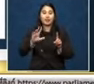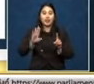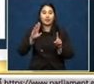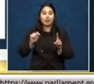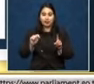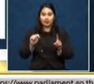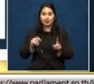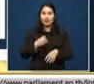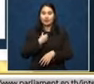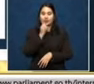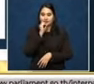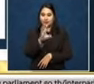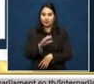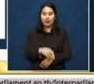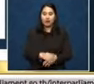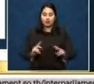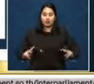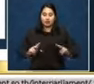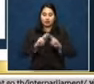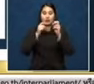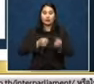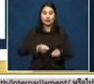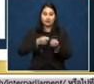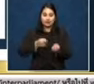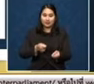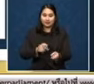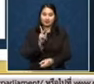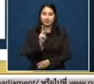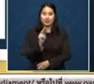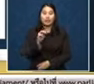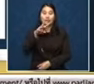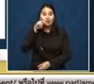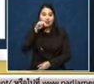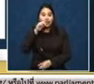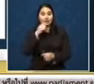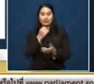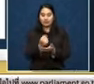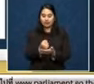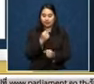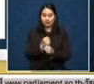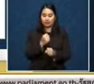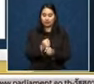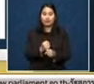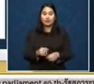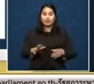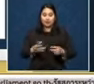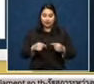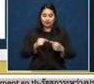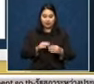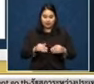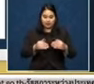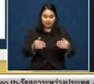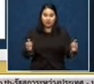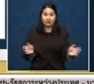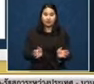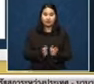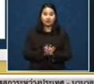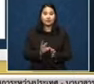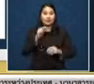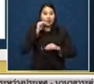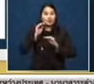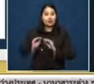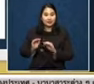ขอเรียนผ่านท่านประธานไปยังกระทรวงเกษตรและสหกรณ์กรมชลทานขอให้ดำเนินการขยายอ่างเก็บน้ำหนองตลุมปุ๊กเพื่อเป็นการช่วยแก้ไข